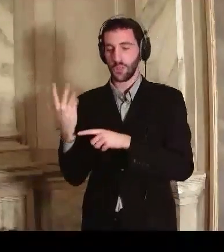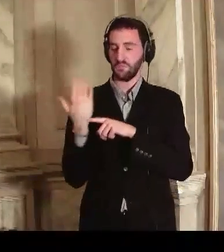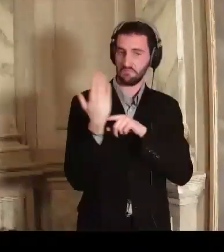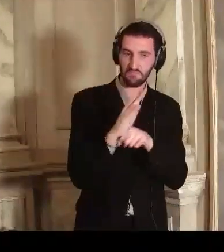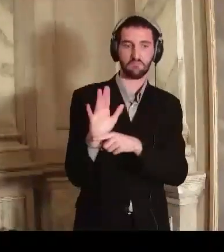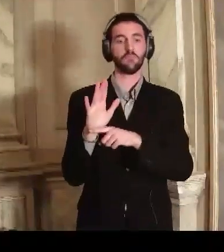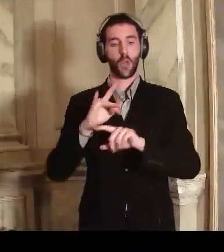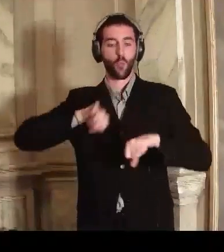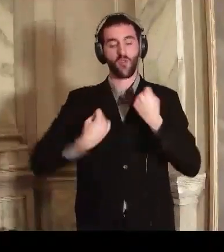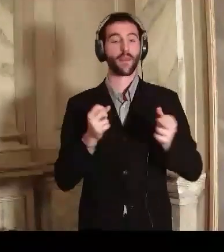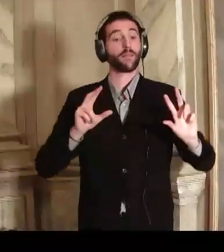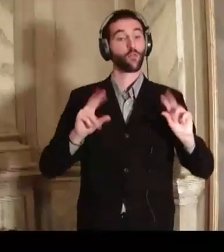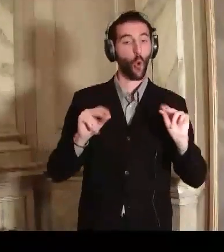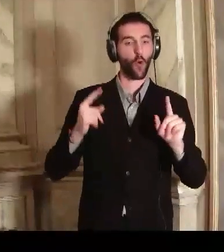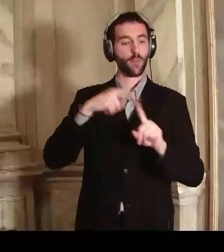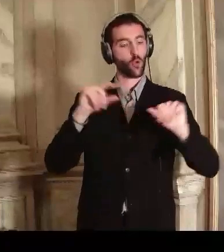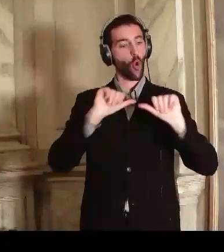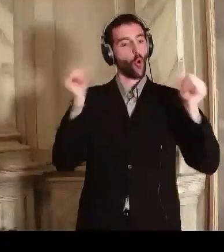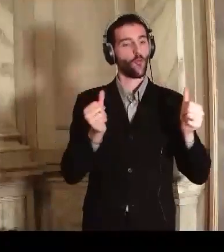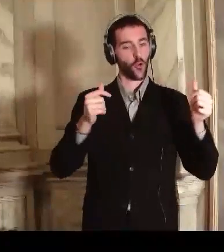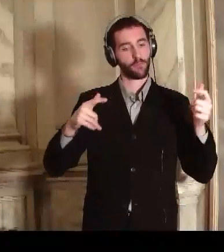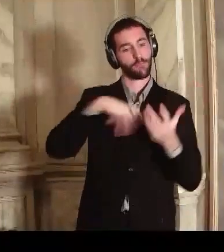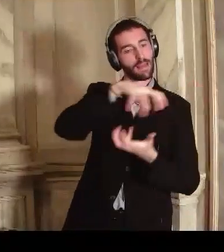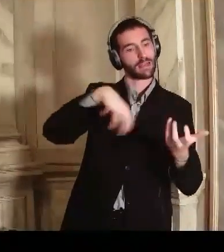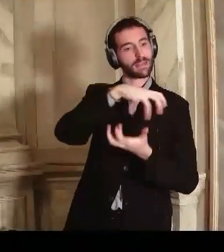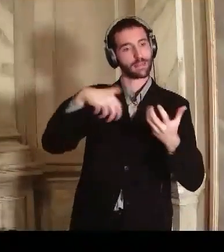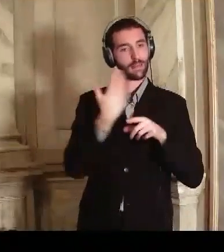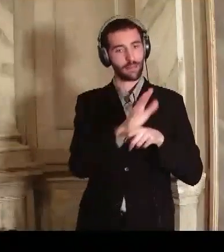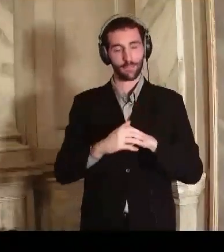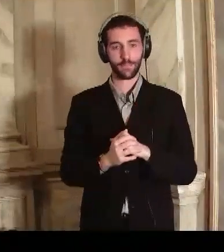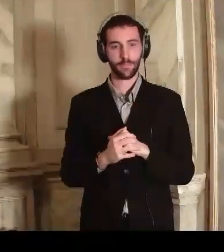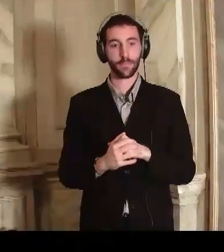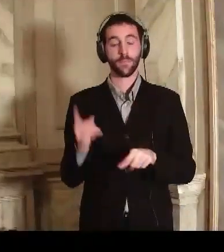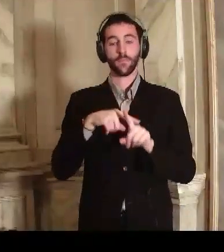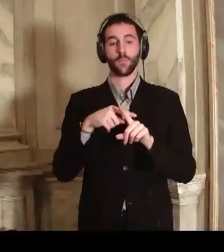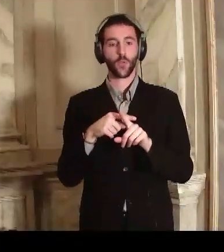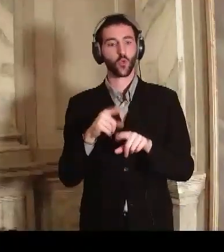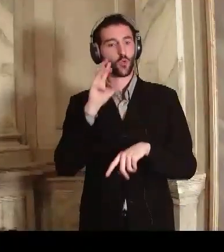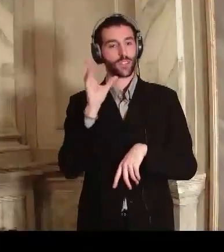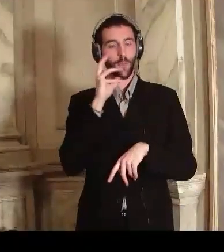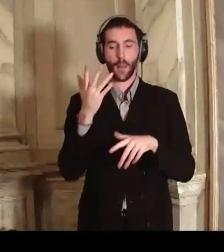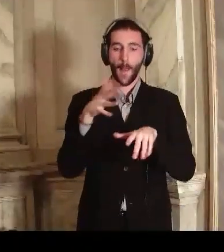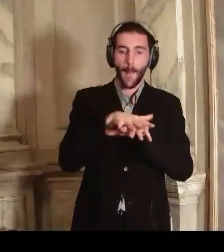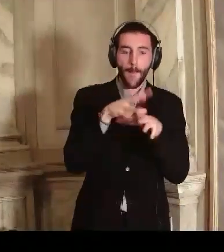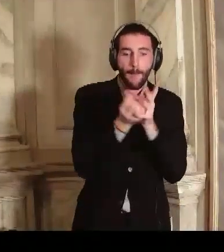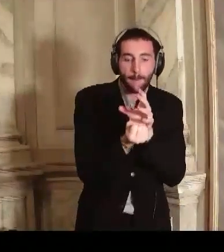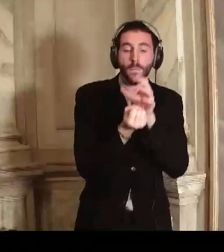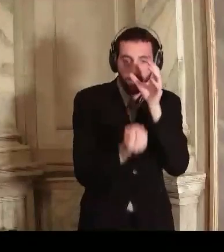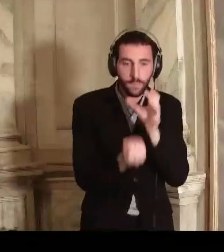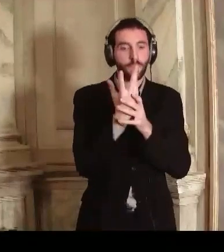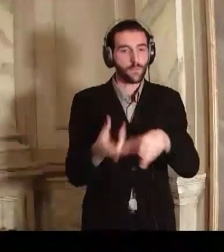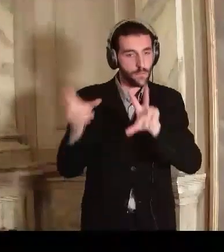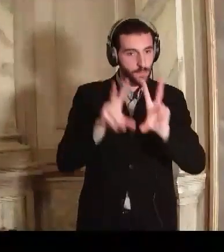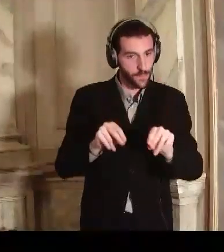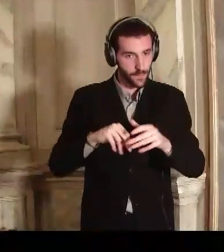nuovi movimenti e forme ibride, nonché a ripercorrere le nozioni di morte e risoluzione attraverso una lente barocca post-industriale, queer e